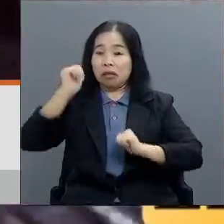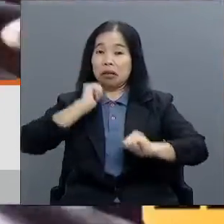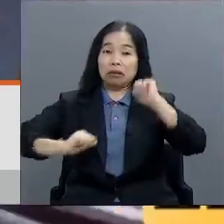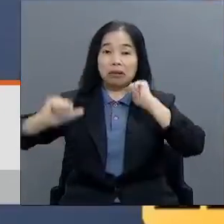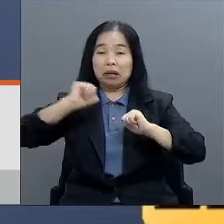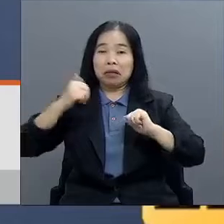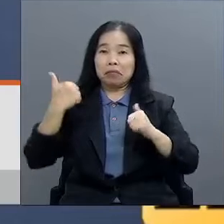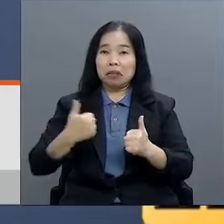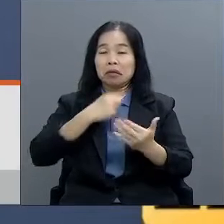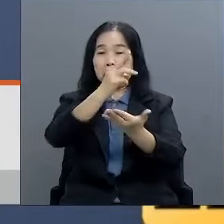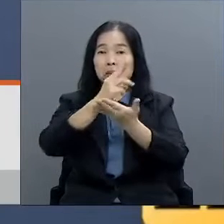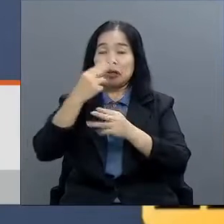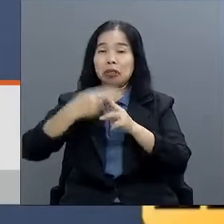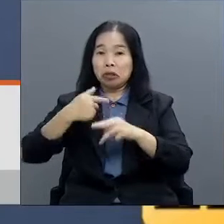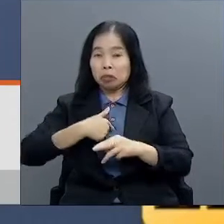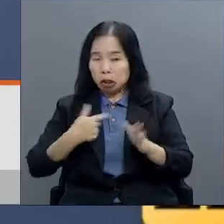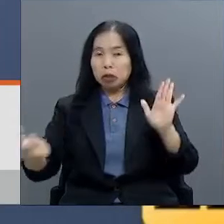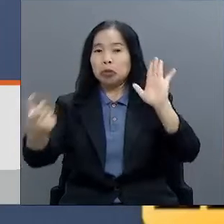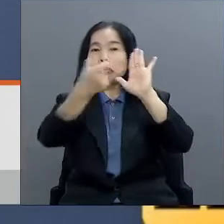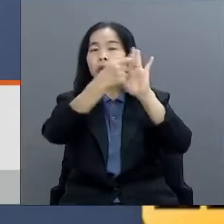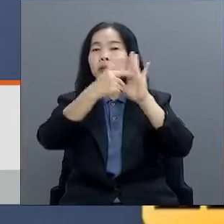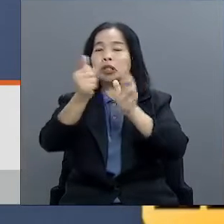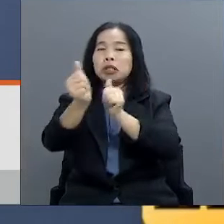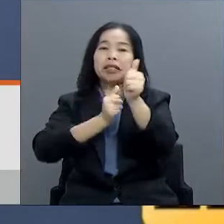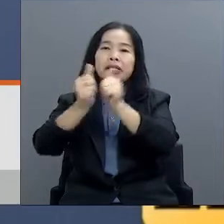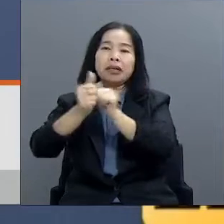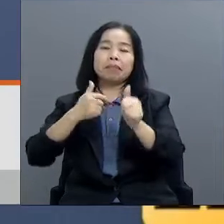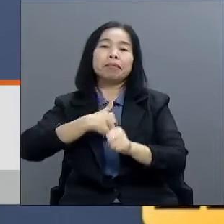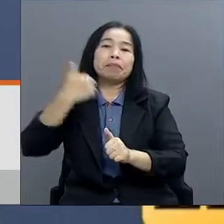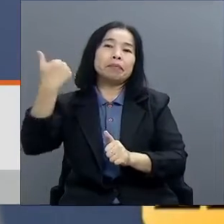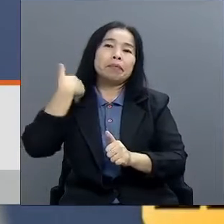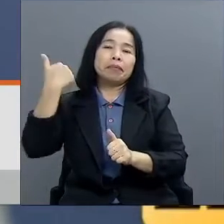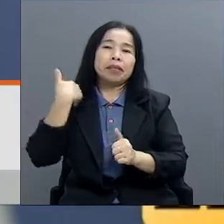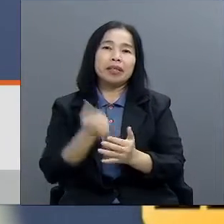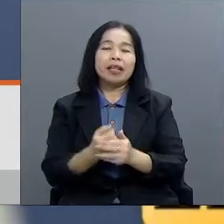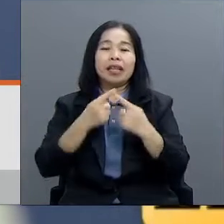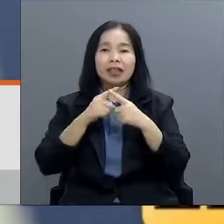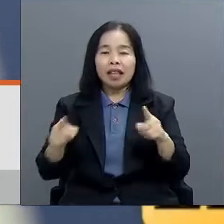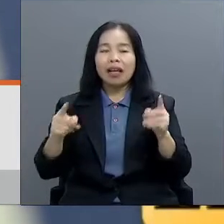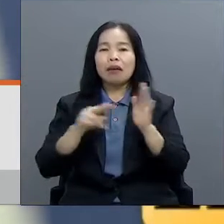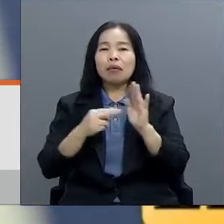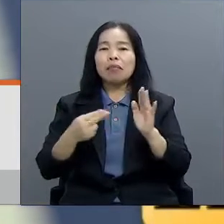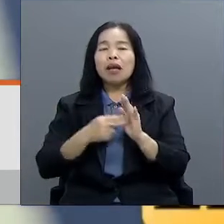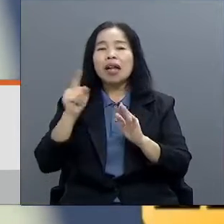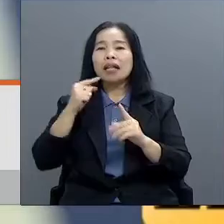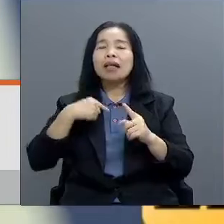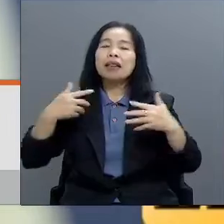ในปีนี้จากเวทีลูกโลกทองคำบาฟต้าฟิล์มอวอร์ดและแซกอวอร์ดกับบทบาทในภาพยนตร์เรื่องโจ๊กเ